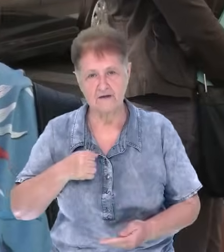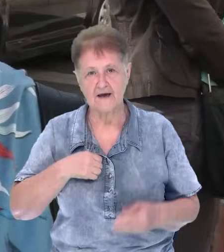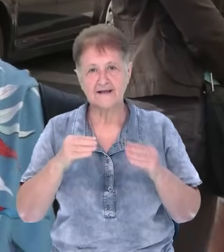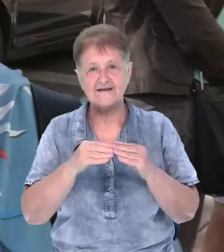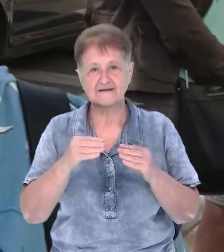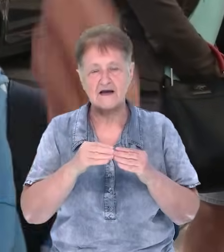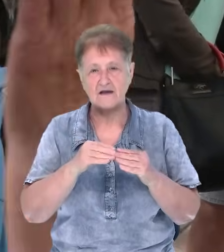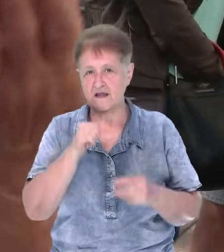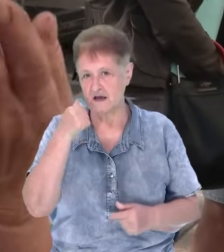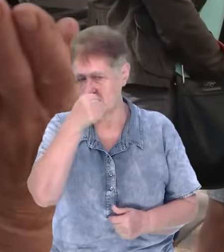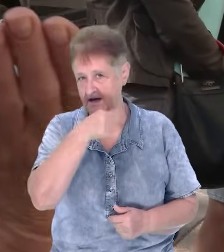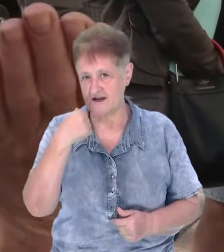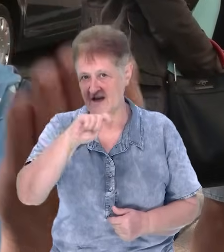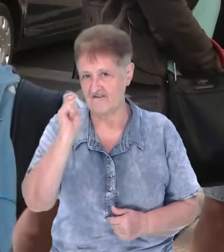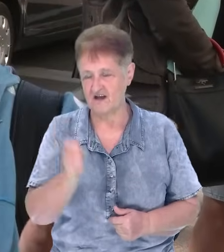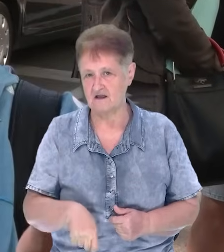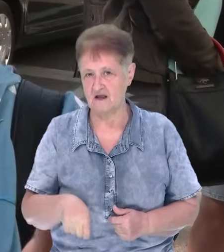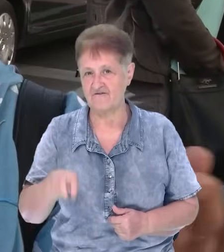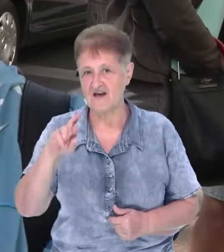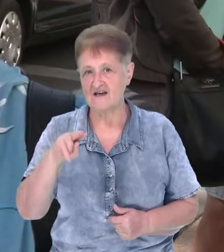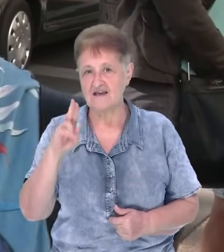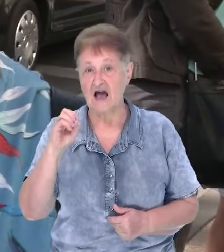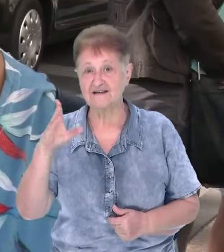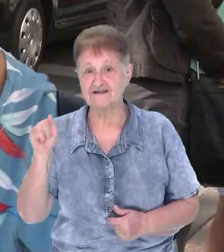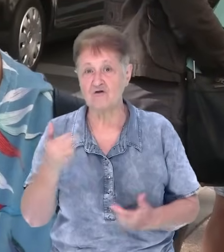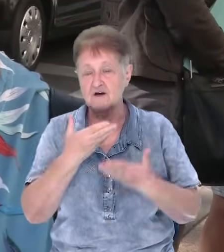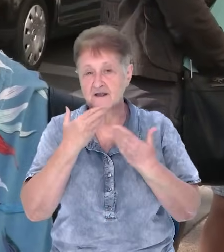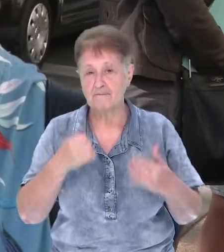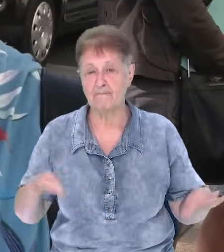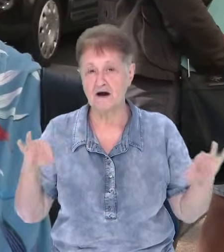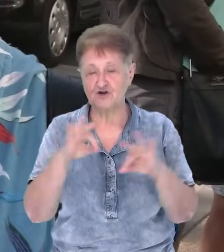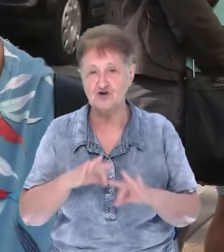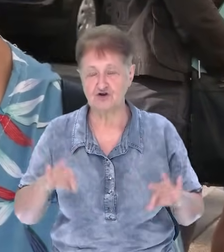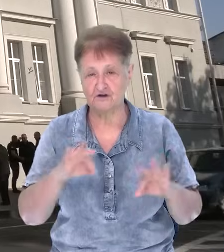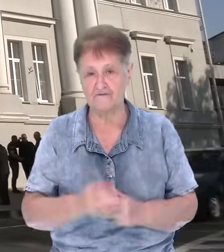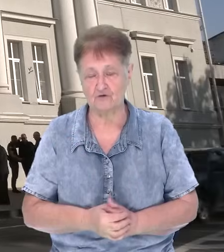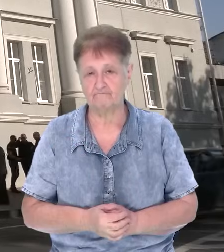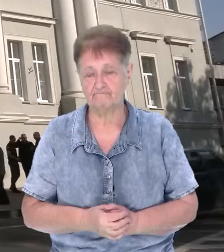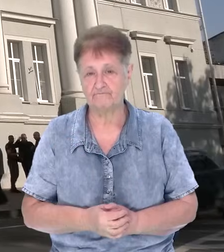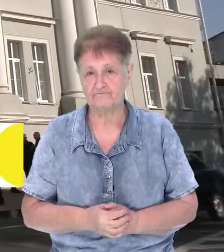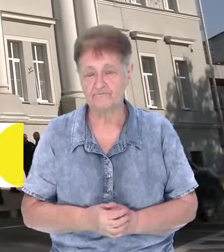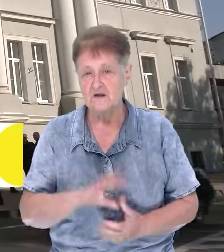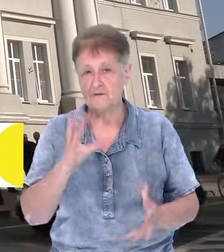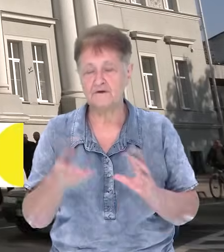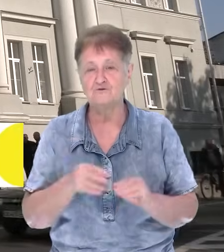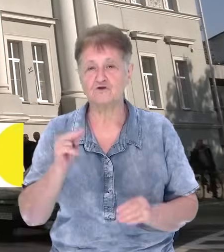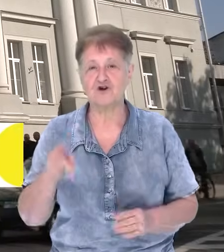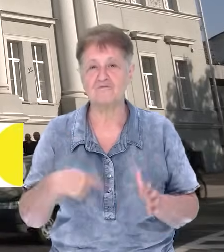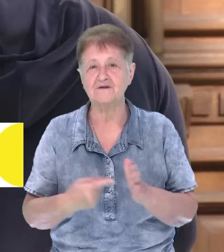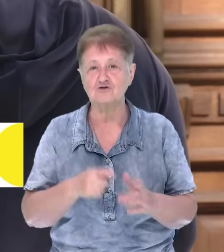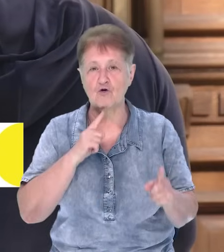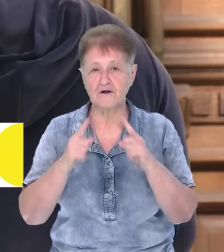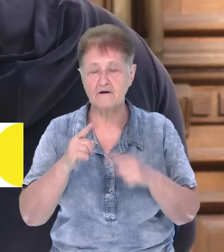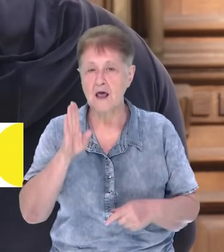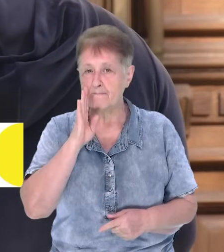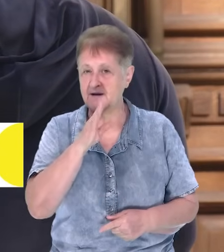рік війни. В Яцево вообще нічого ні. Вообще нічого. Під стінами Чернігівської міської ради –